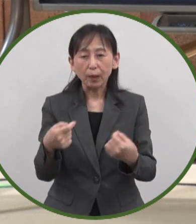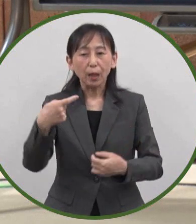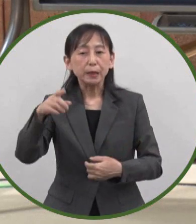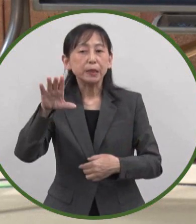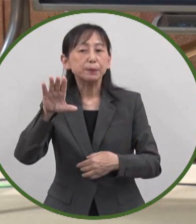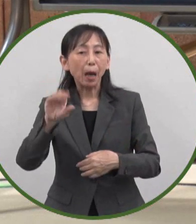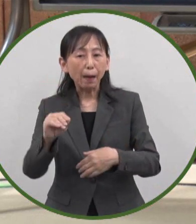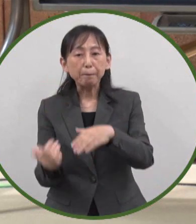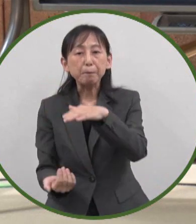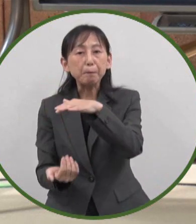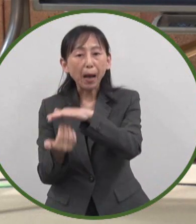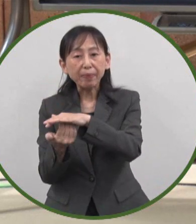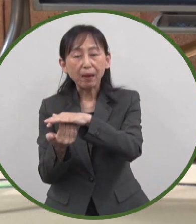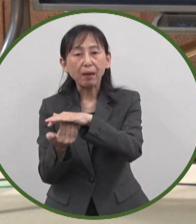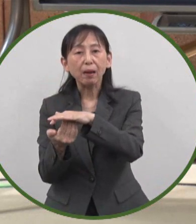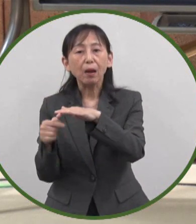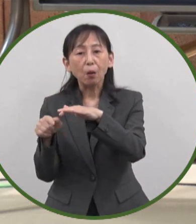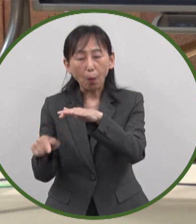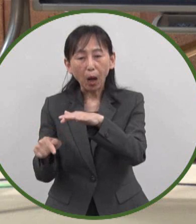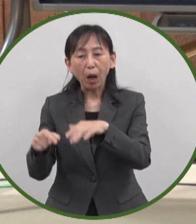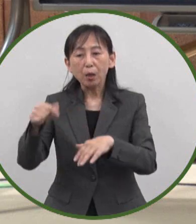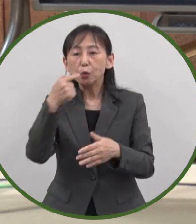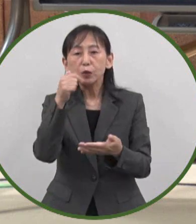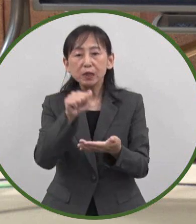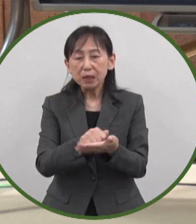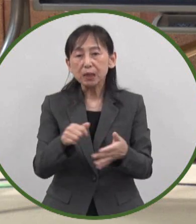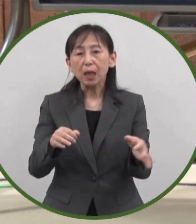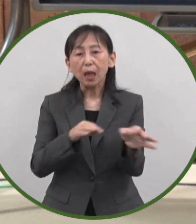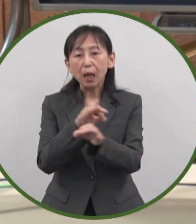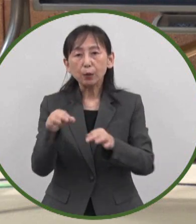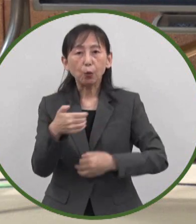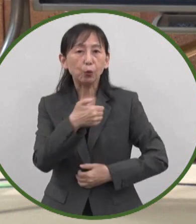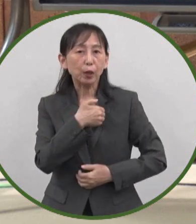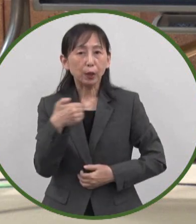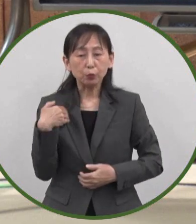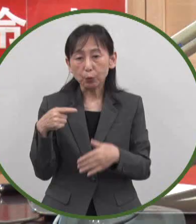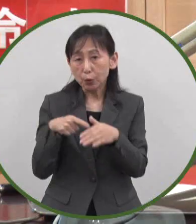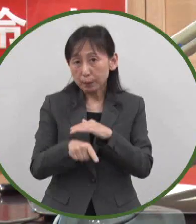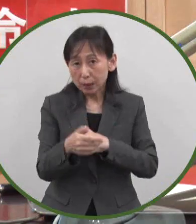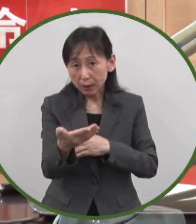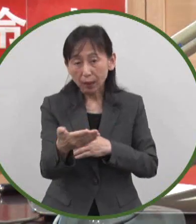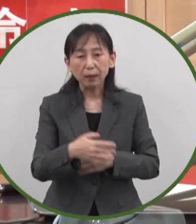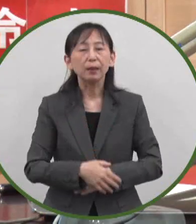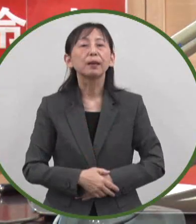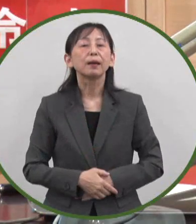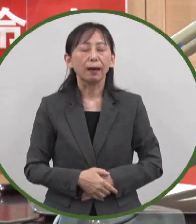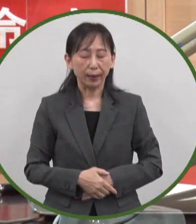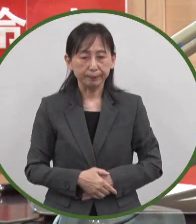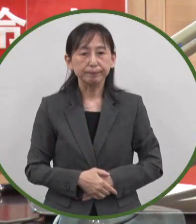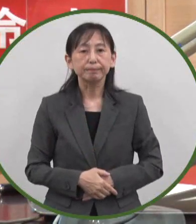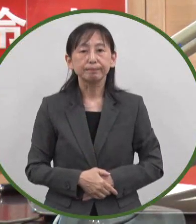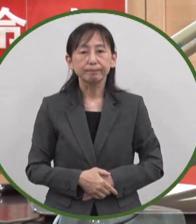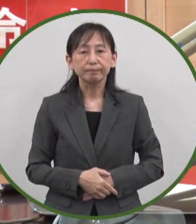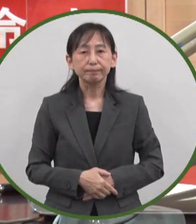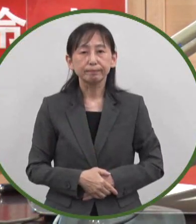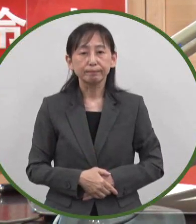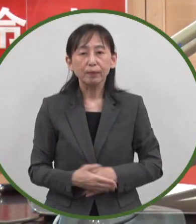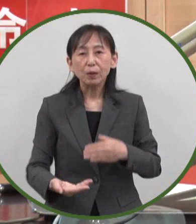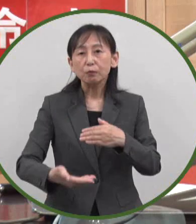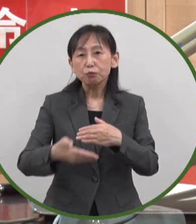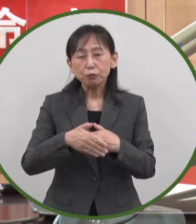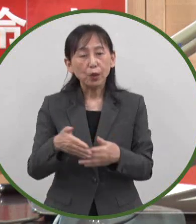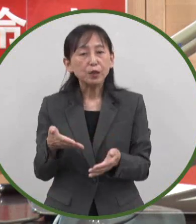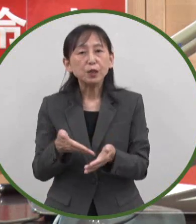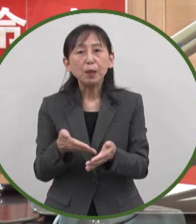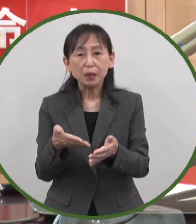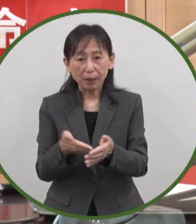万平方メートルまでであれば土日営業ができるということでよろしかったでしょうか。 そうです。まあ、ちょっと付け加